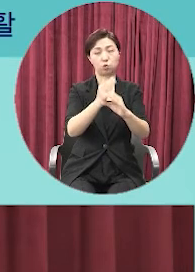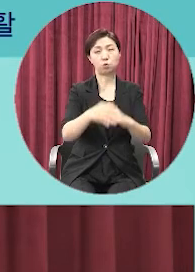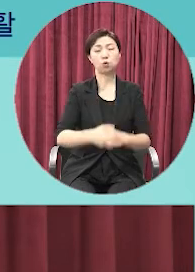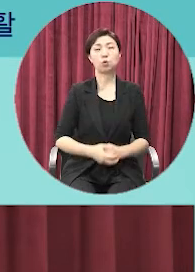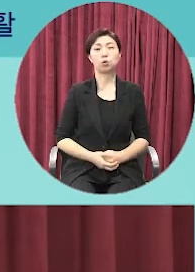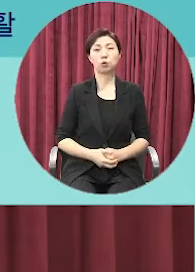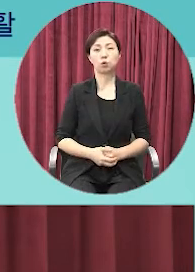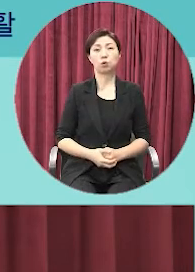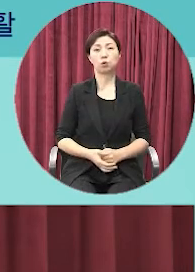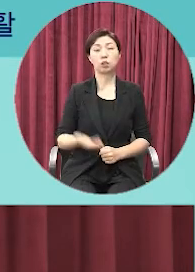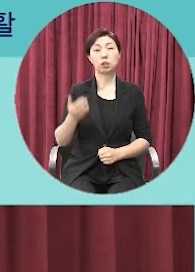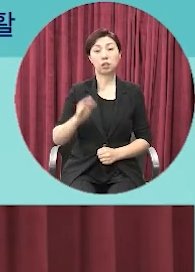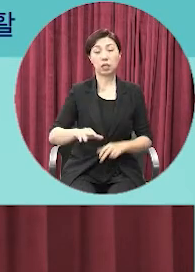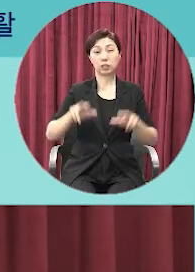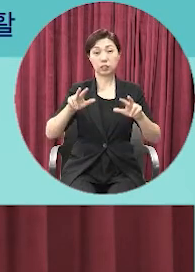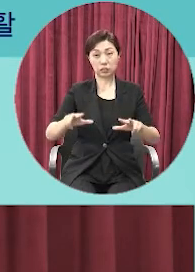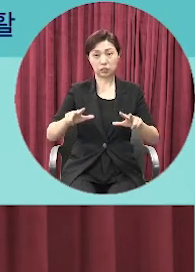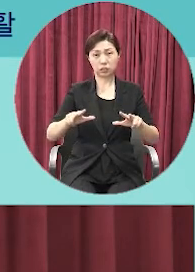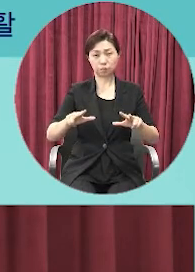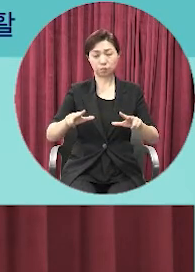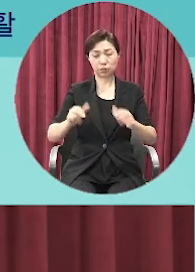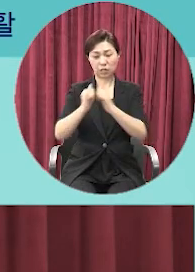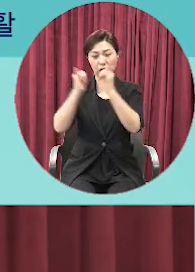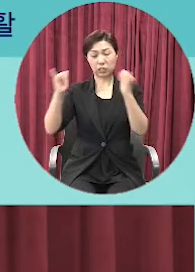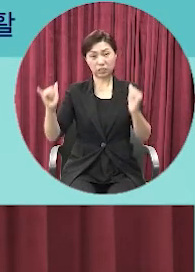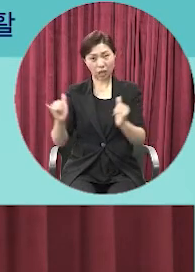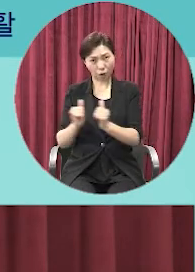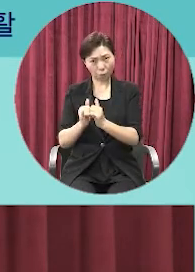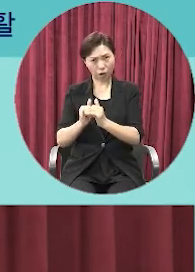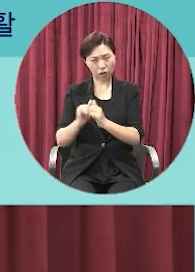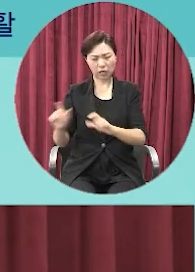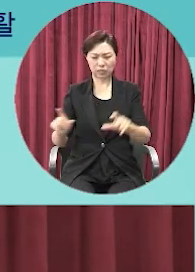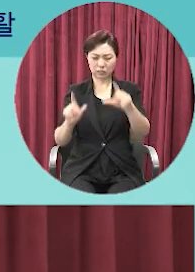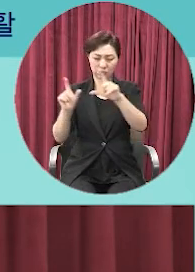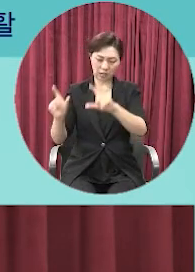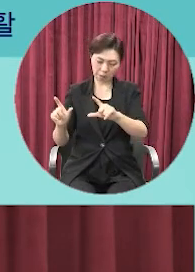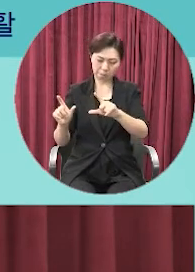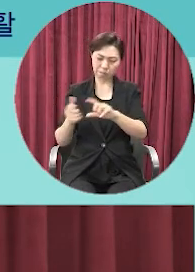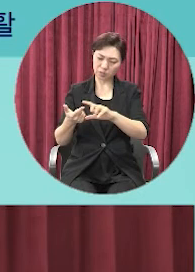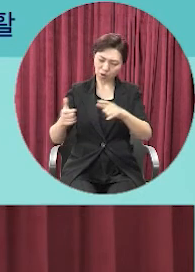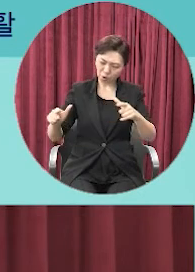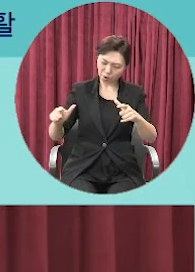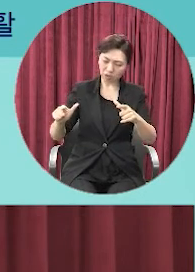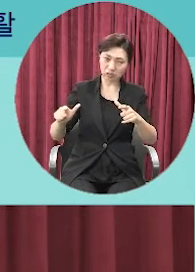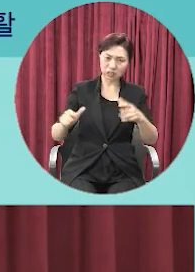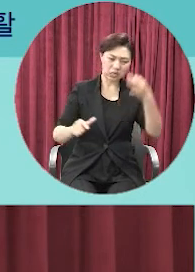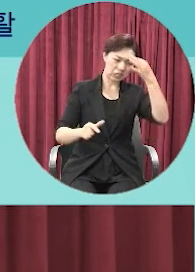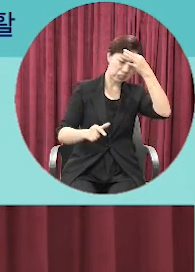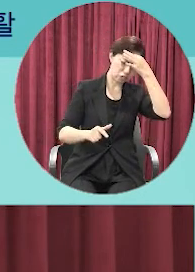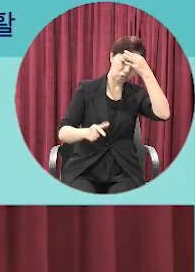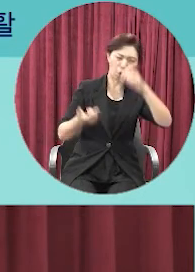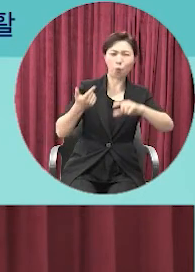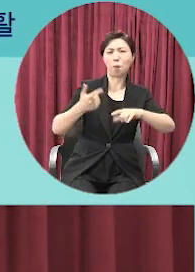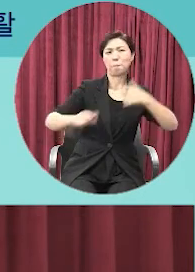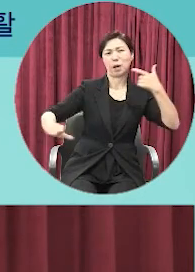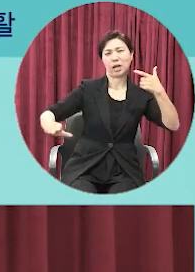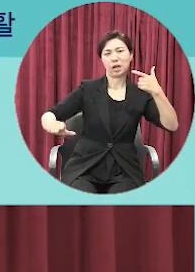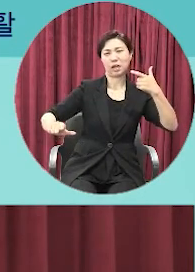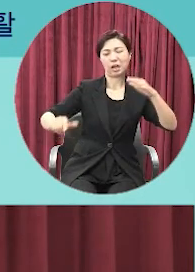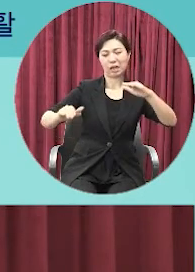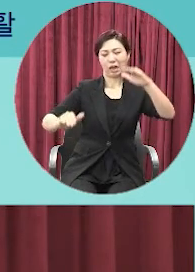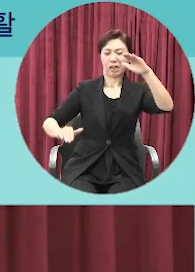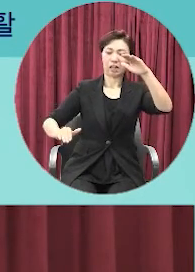그렇지만 또 임상 현장이나 또 지역사회 또 여러 가지 삶의 현장은 또 그 괴리나 간격을 메꿔야 되는 그런